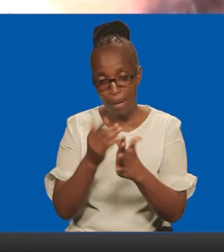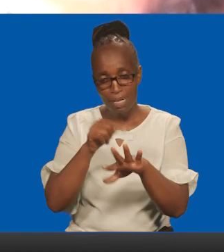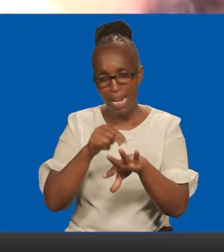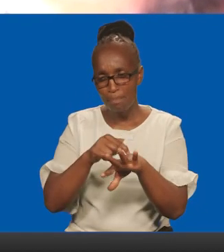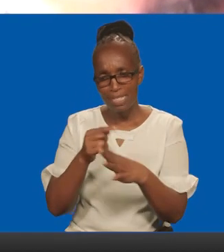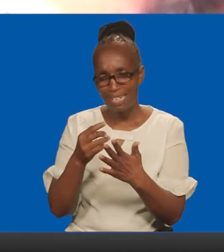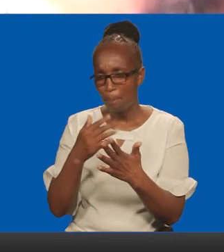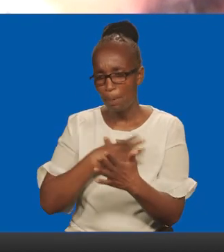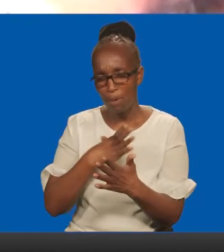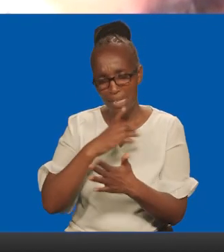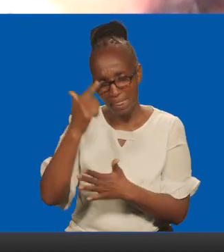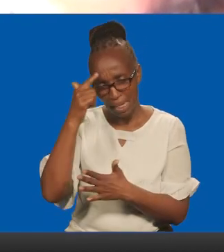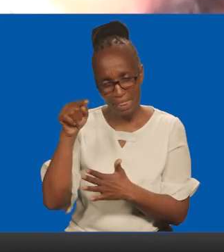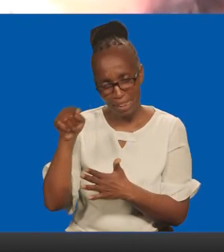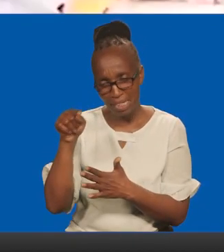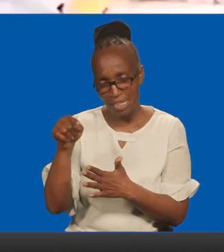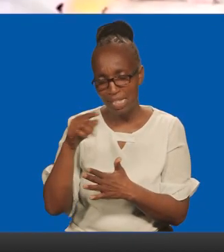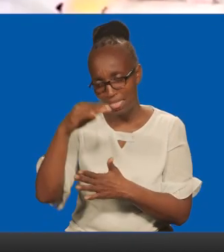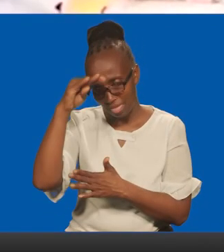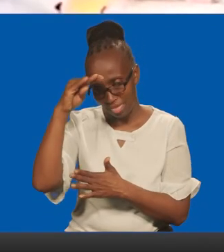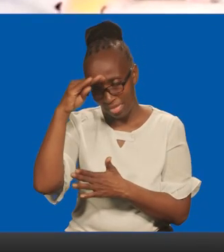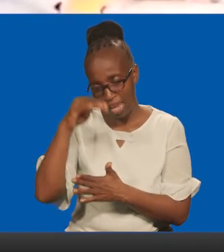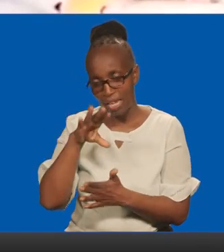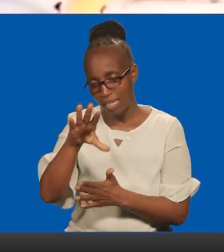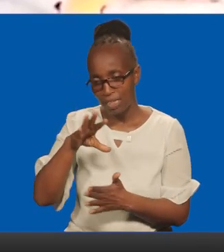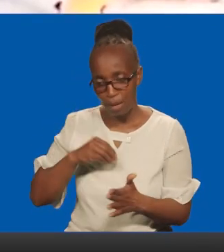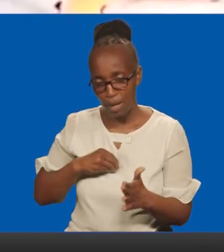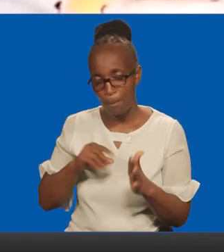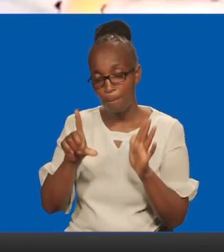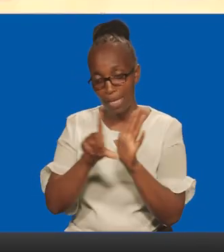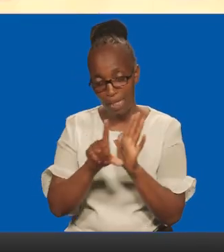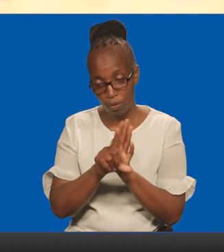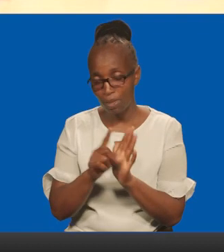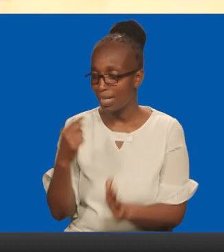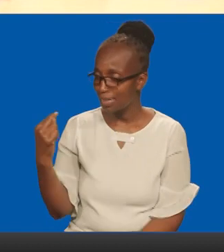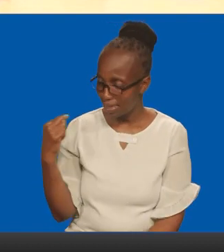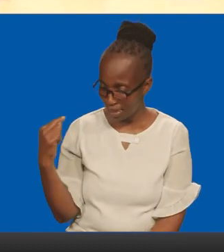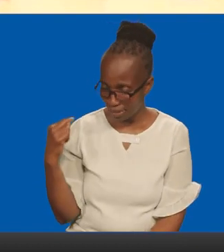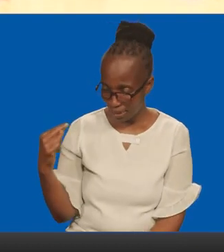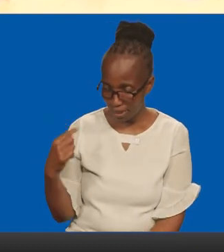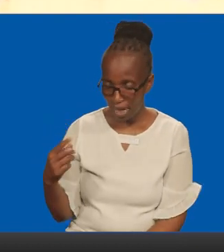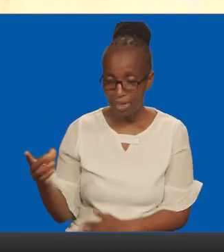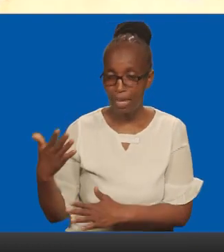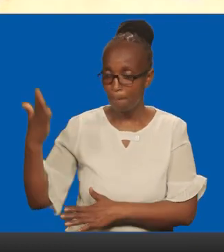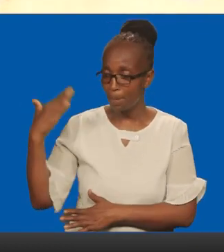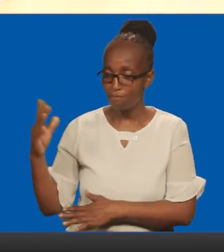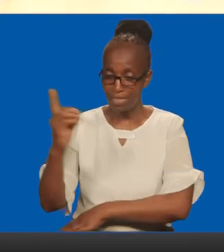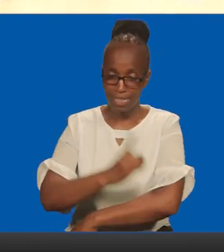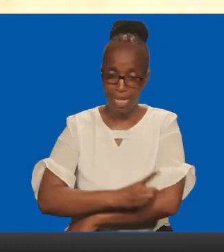anafika, inaonekana kama ni pombe halali. Sasa njana na kesho kutwa